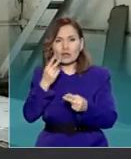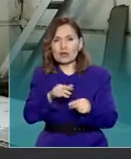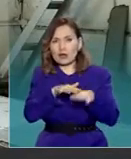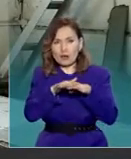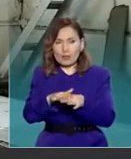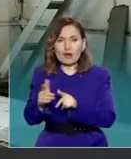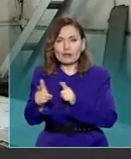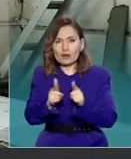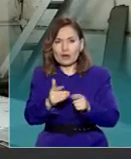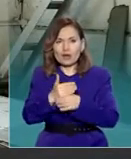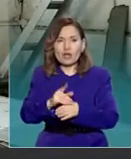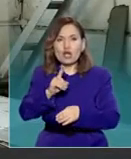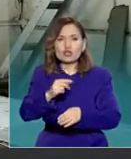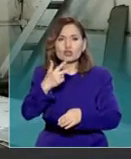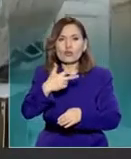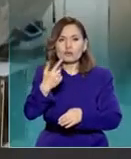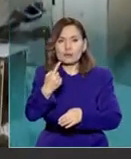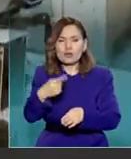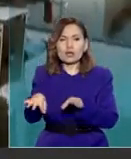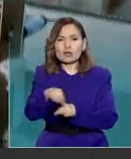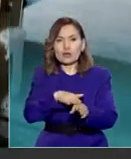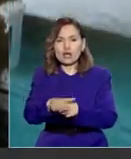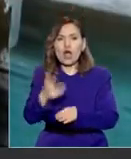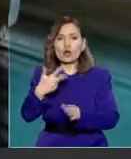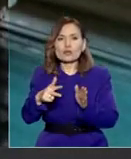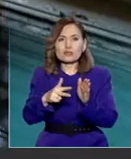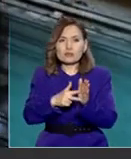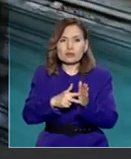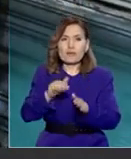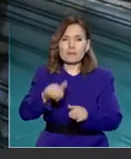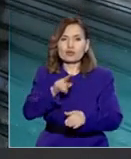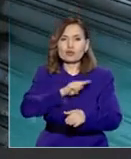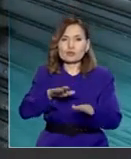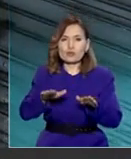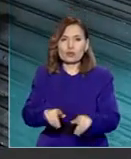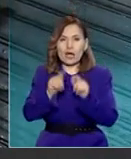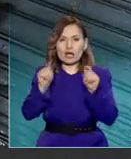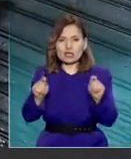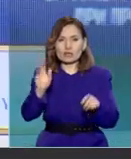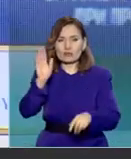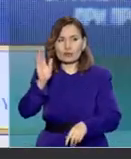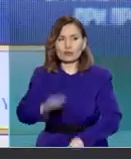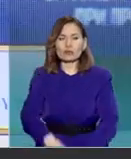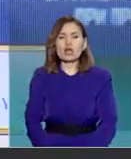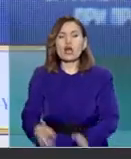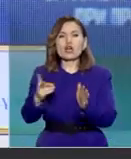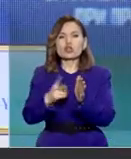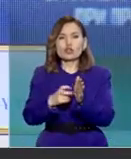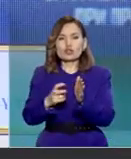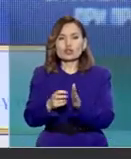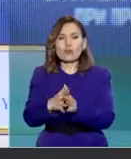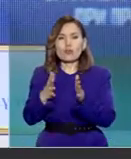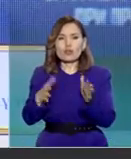дайын. 131 индустриялық жоба жүзеге асып, 38 мың жаңа жұмыс орны ашылады. 700-ден астам